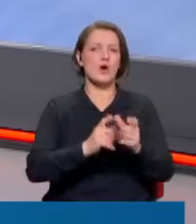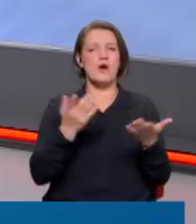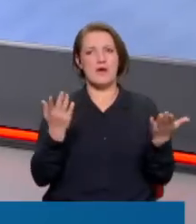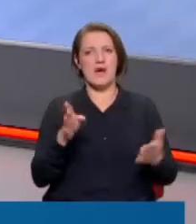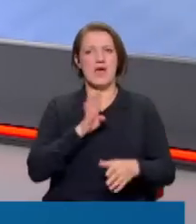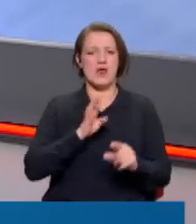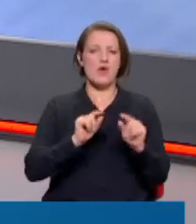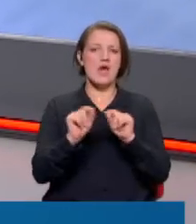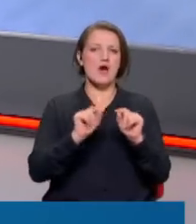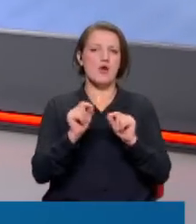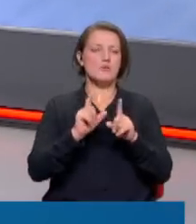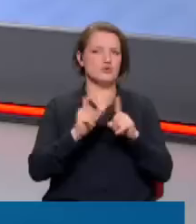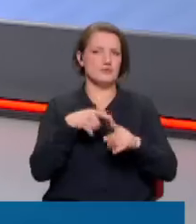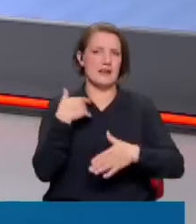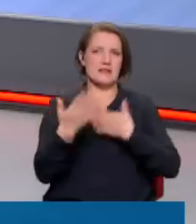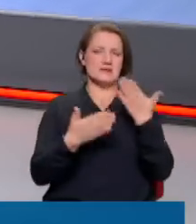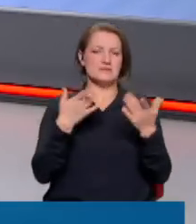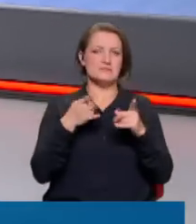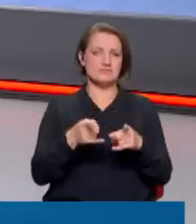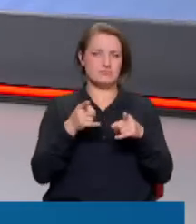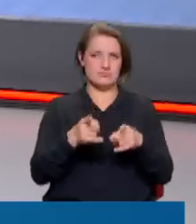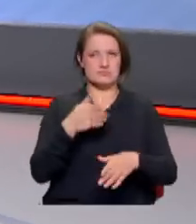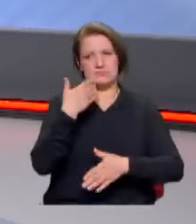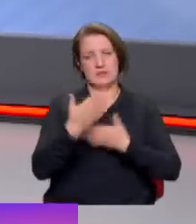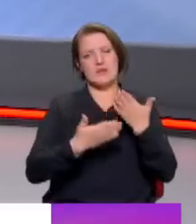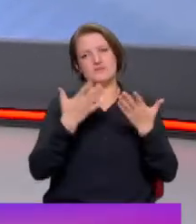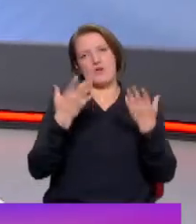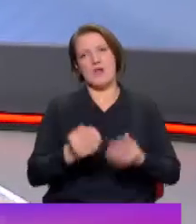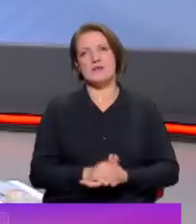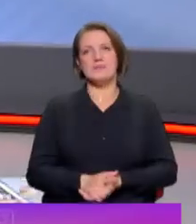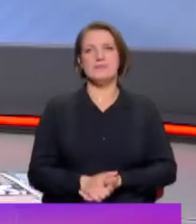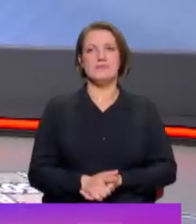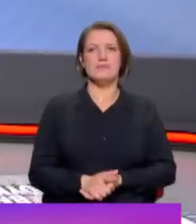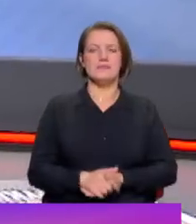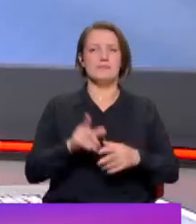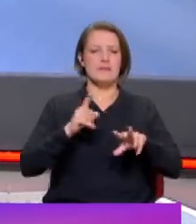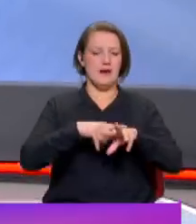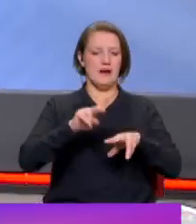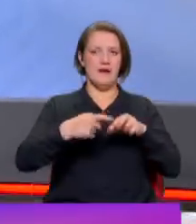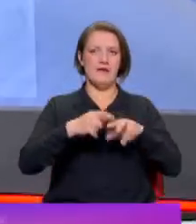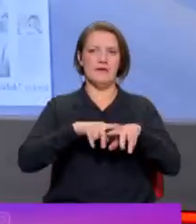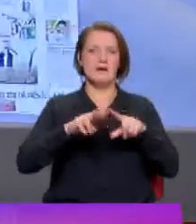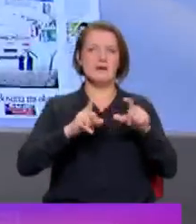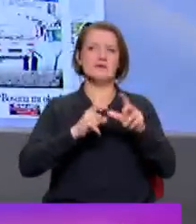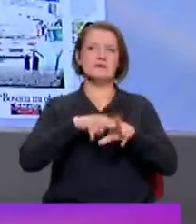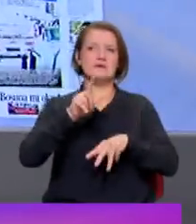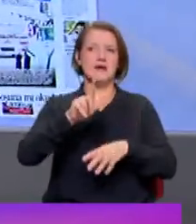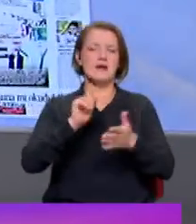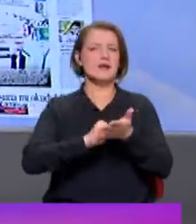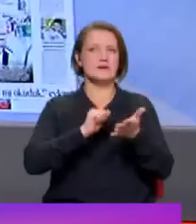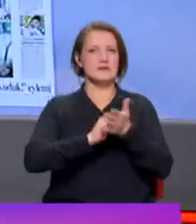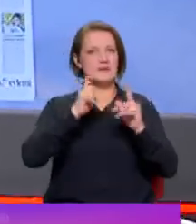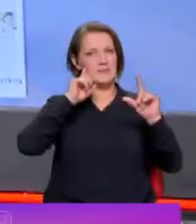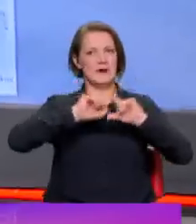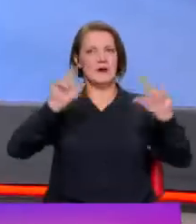öğrencinin ekonomik durumundan bahsettik bunları da aktarmış olalım bir de Evrensel gazetesinin manşetine bakalım İrfan